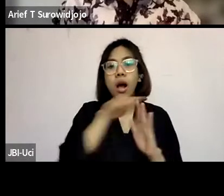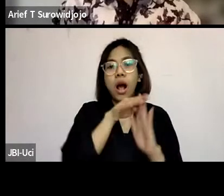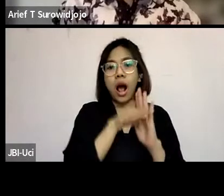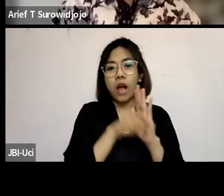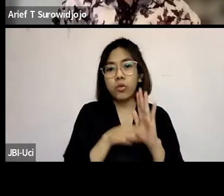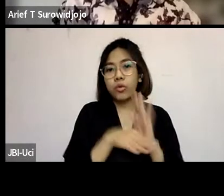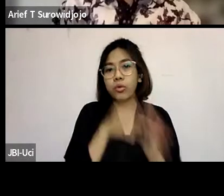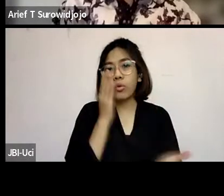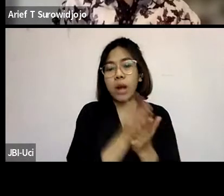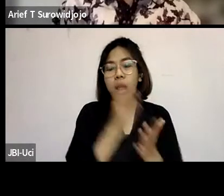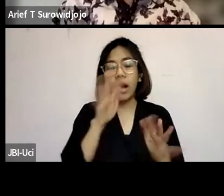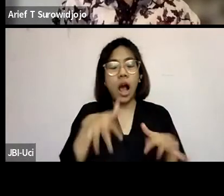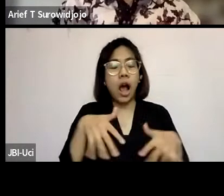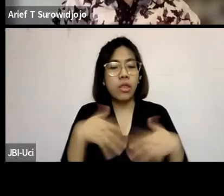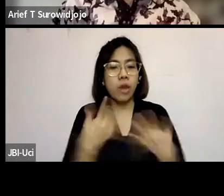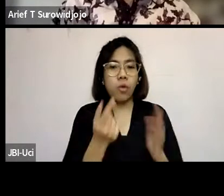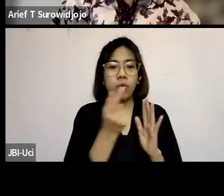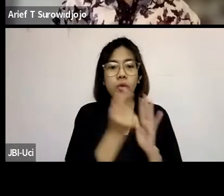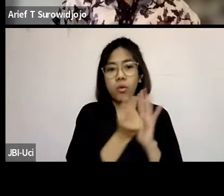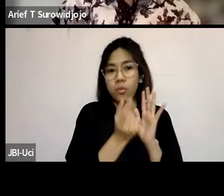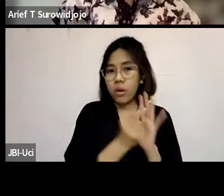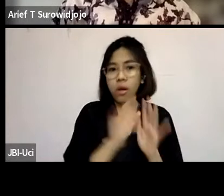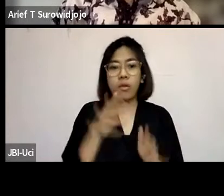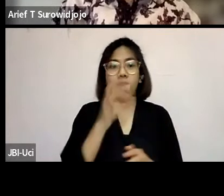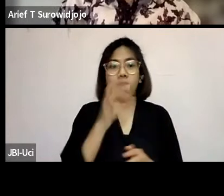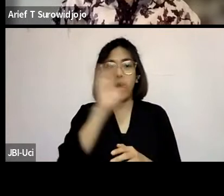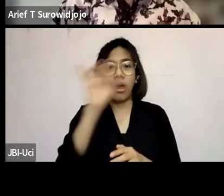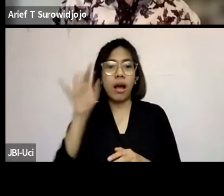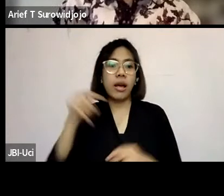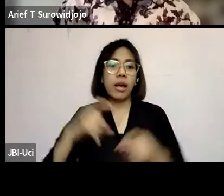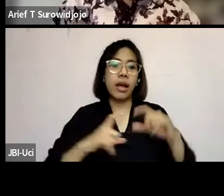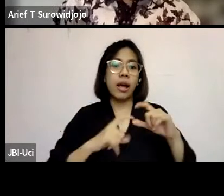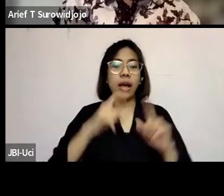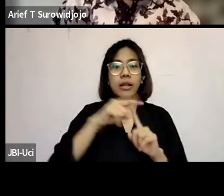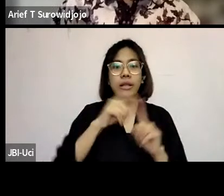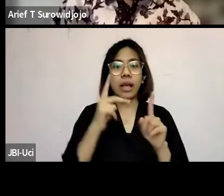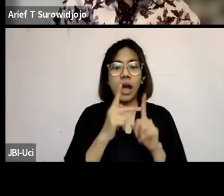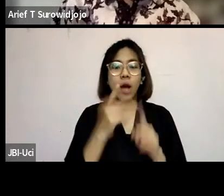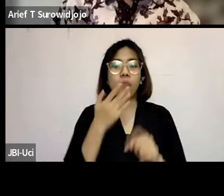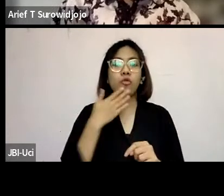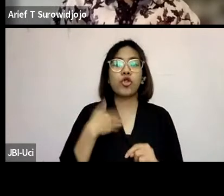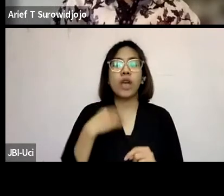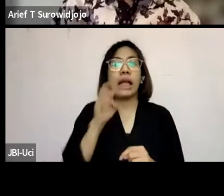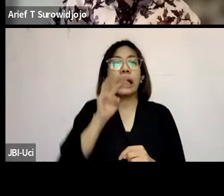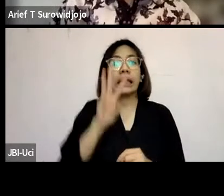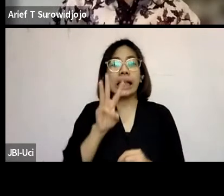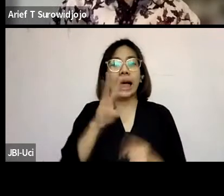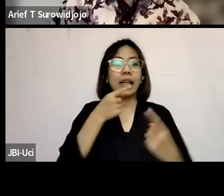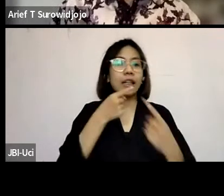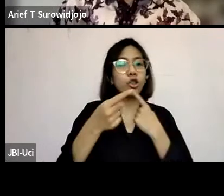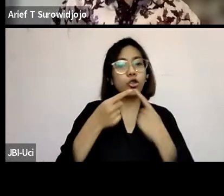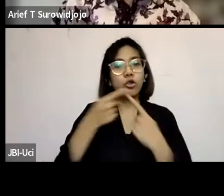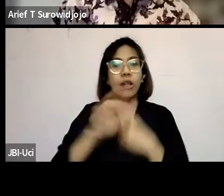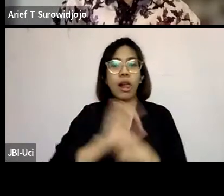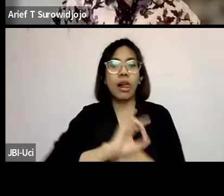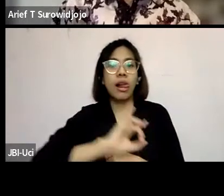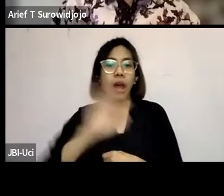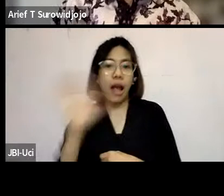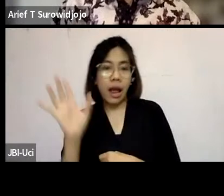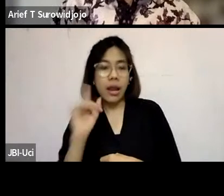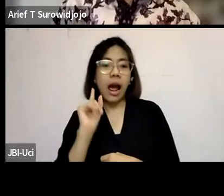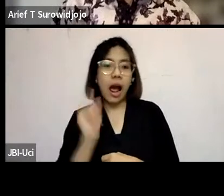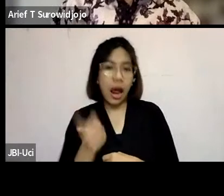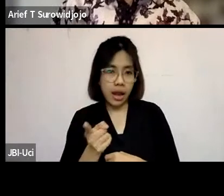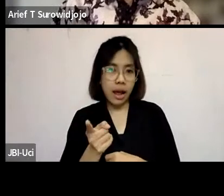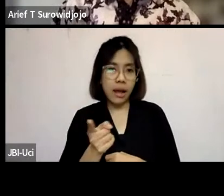es teh Indonesia djenderal sendiri memiliki tiga jenis diskusi lain yang dikelola oleh bidang-bidang studi yang ada